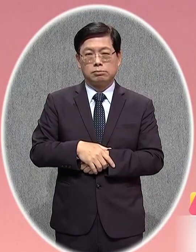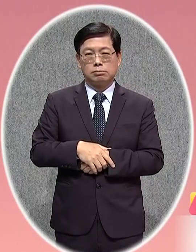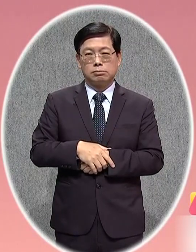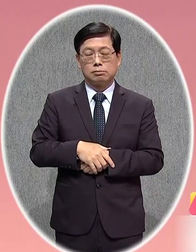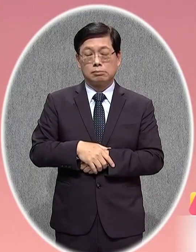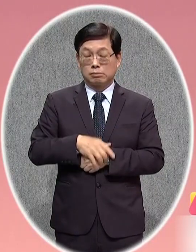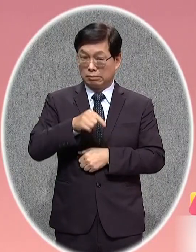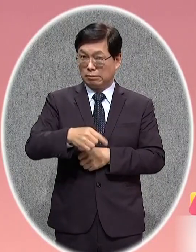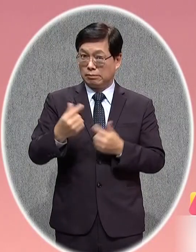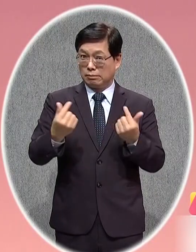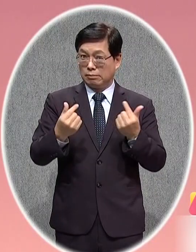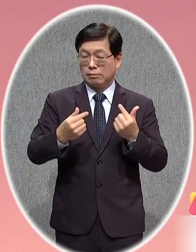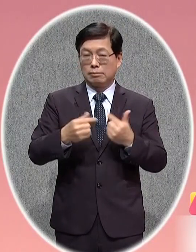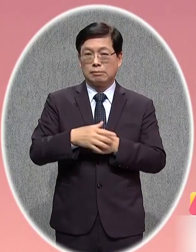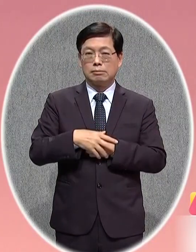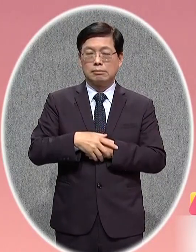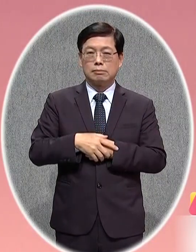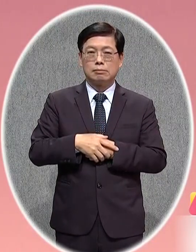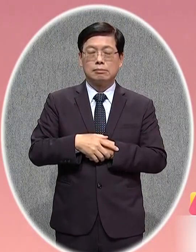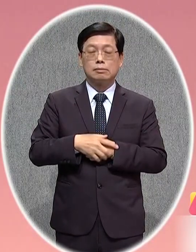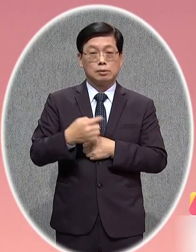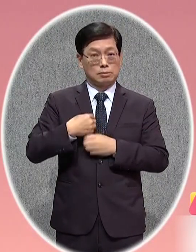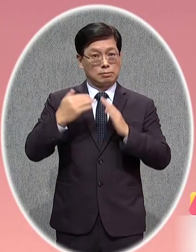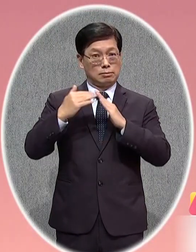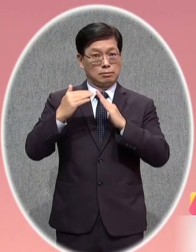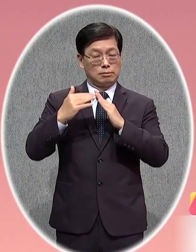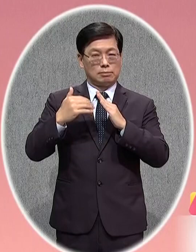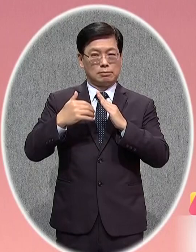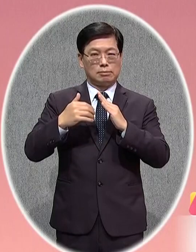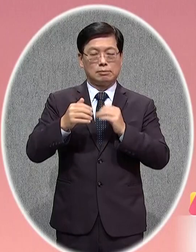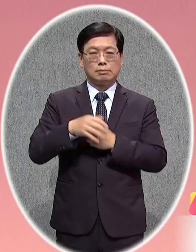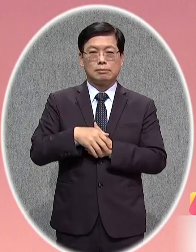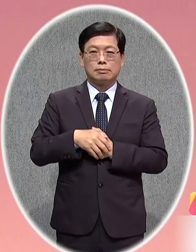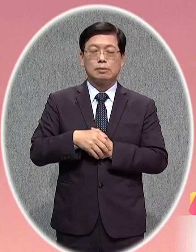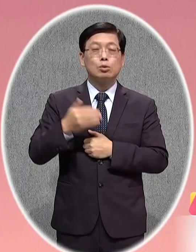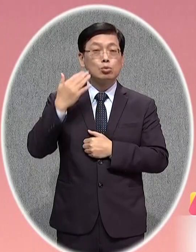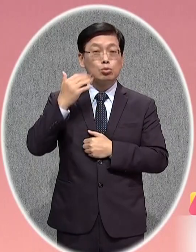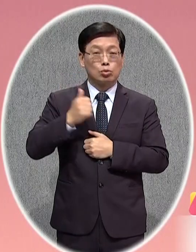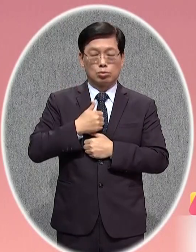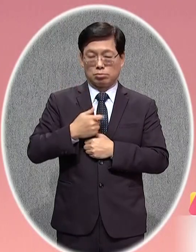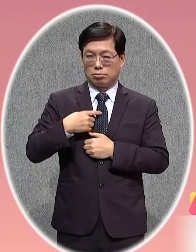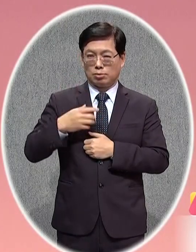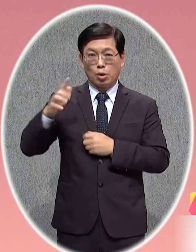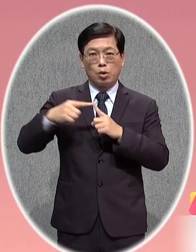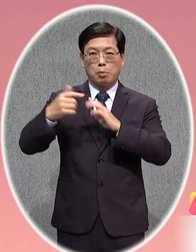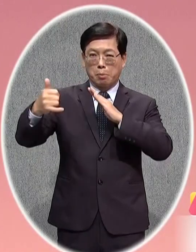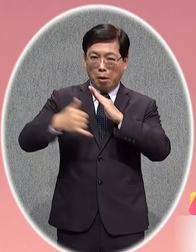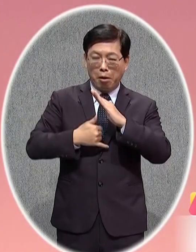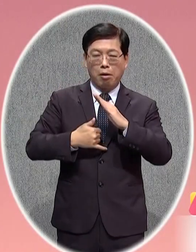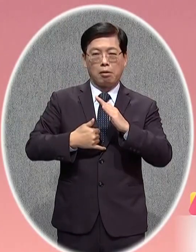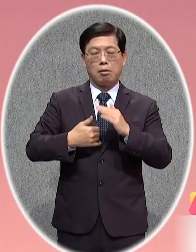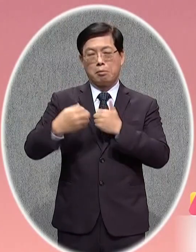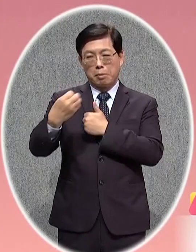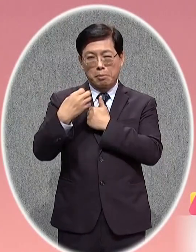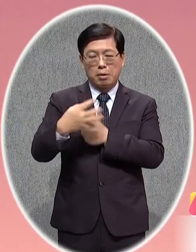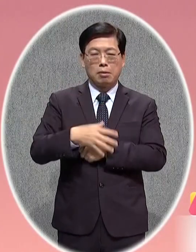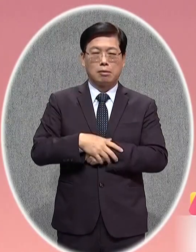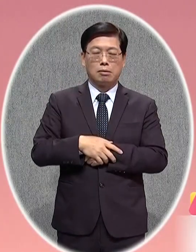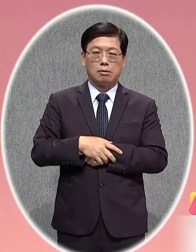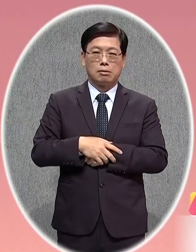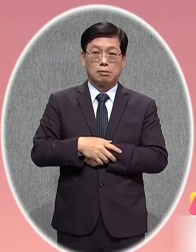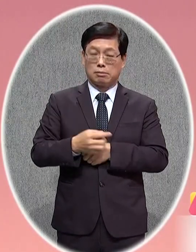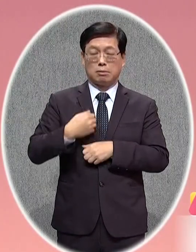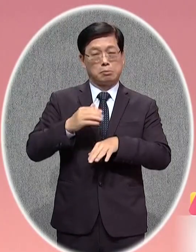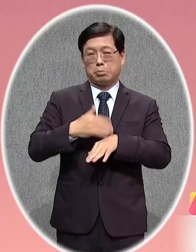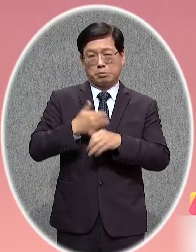状况，其实就相当于像是我们家在这个有开发单位来到家里，然后跟我们讲说，哎，我